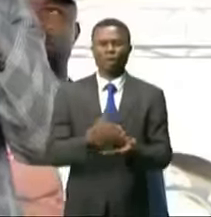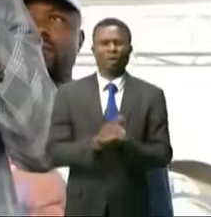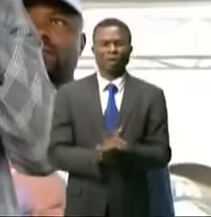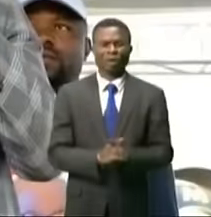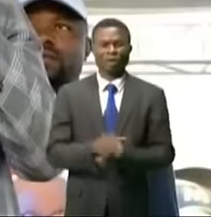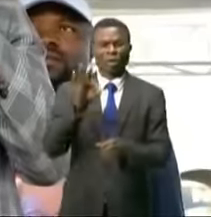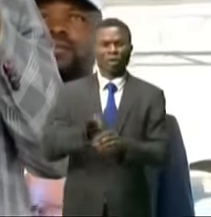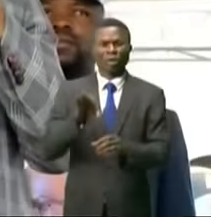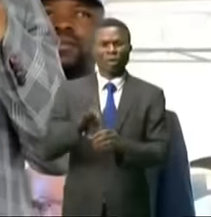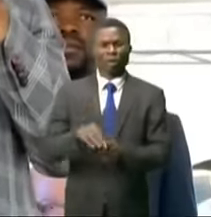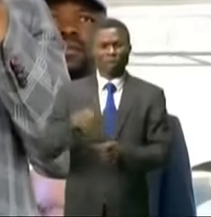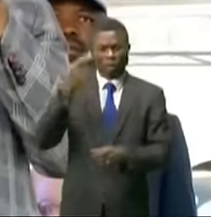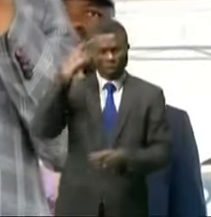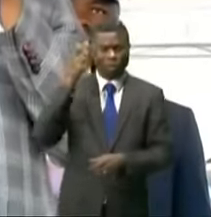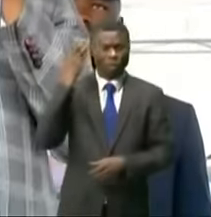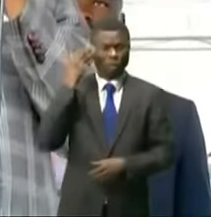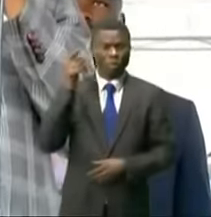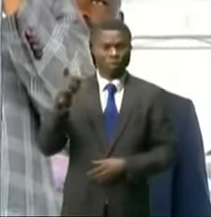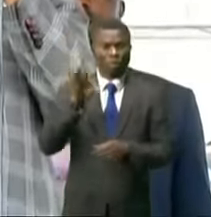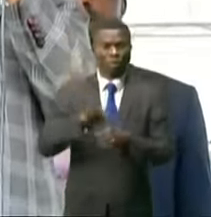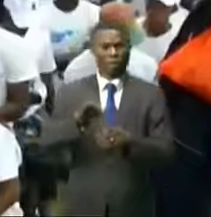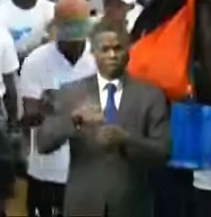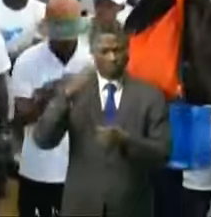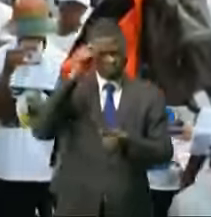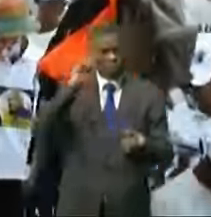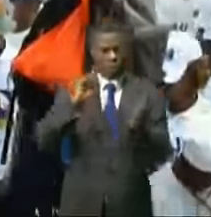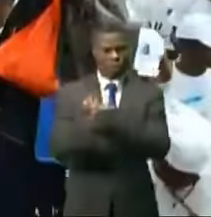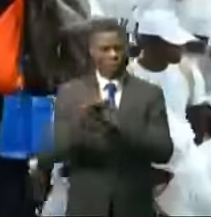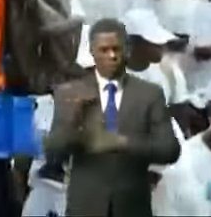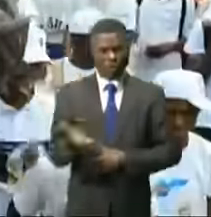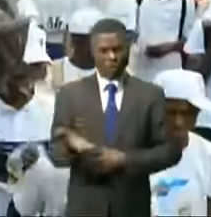Voter pour Kabomamba Michel, c'est voter pour le changement.